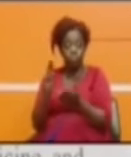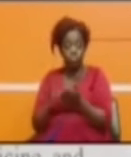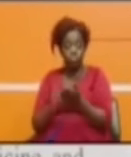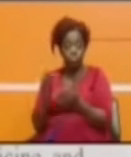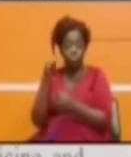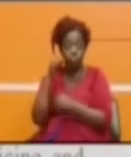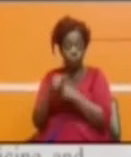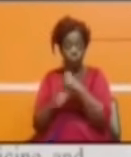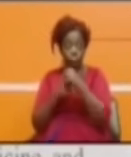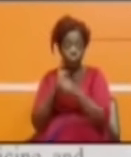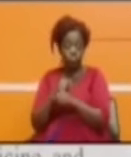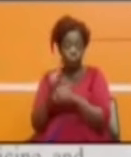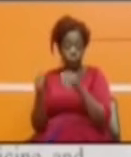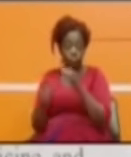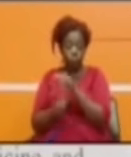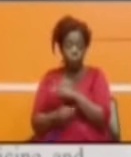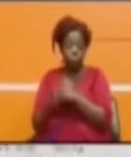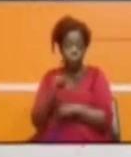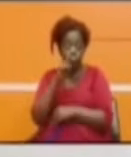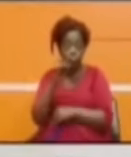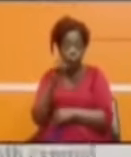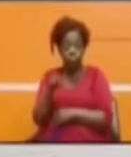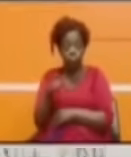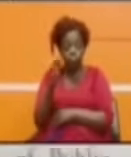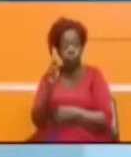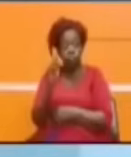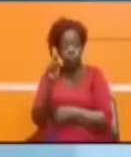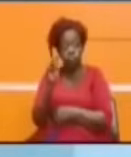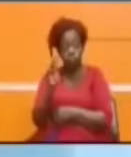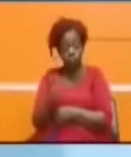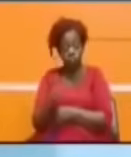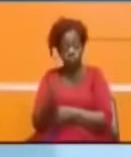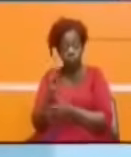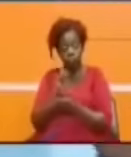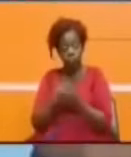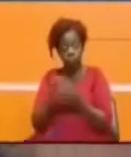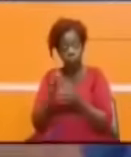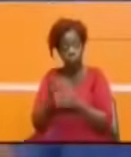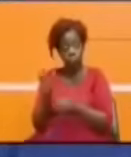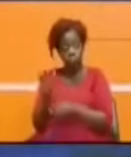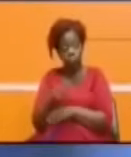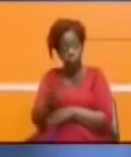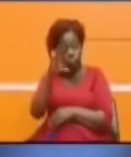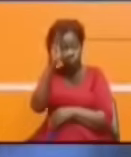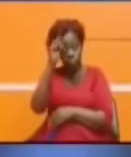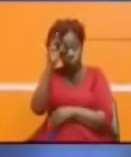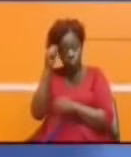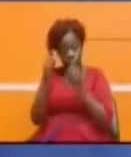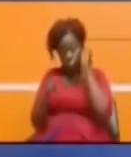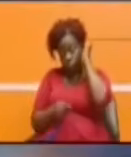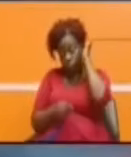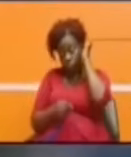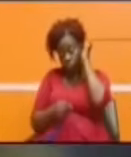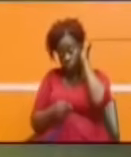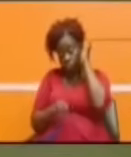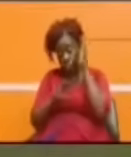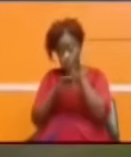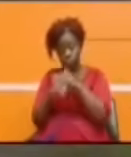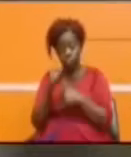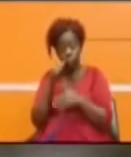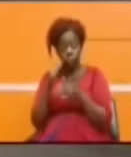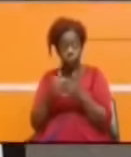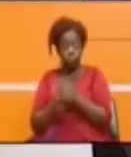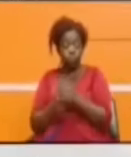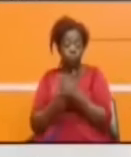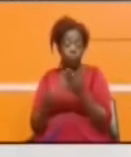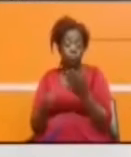omwaka oguwedde wansi w'ebiragiro bya ssaabaminisita baliko ebibazuula owa minisitule y'ebyenjigiriza okusinziira ku bbaluwa eyawandiikibwa ofiisi